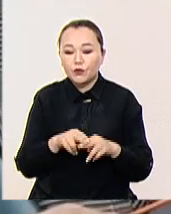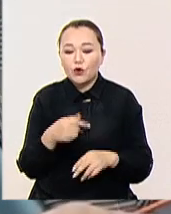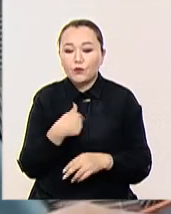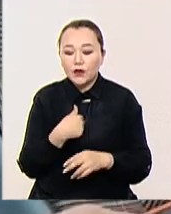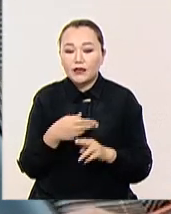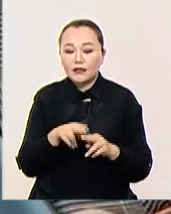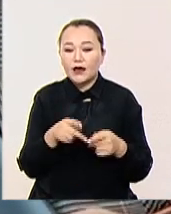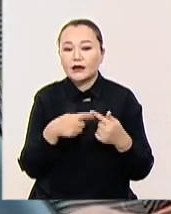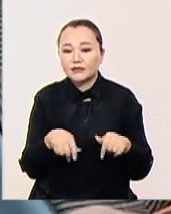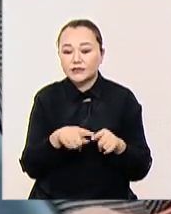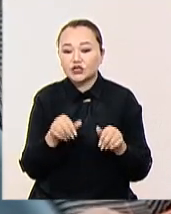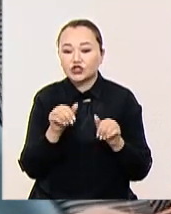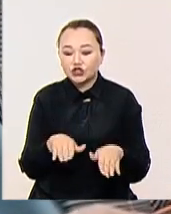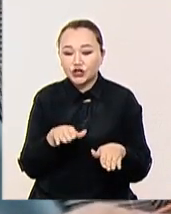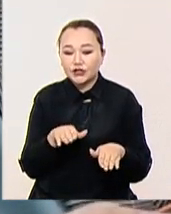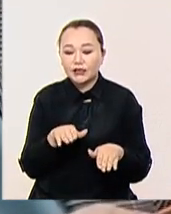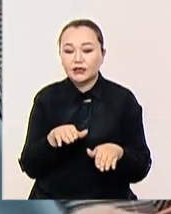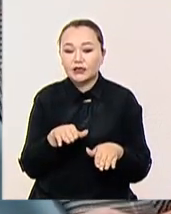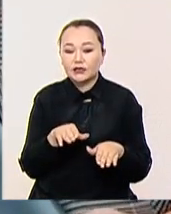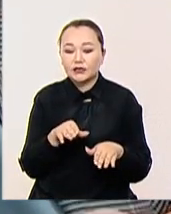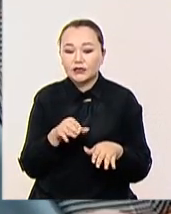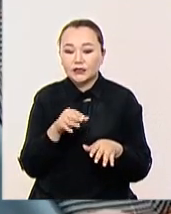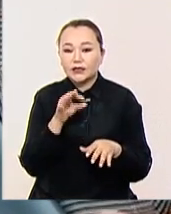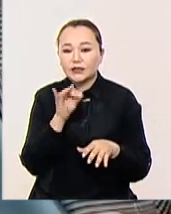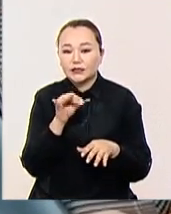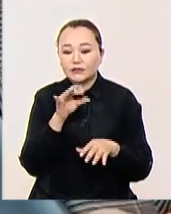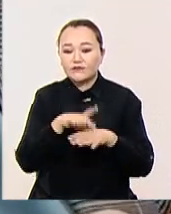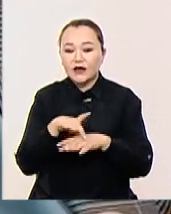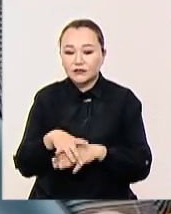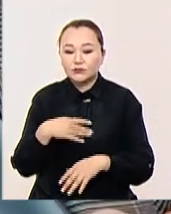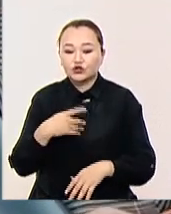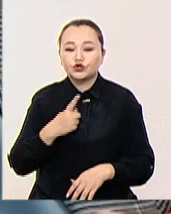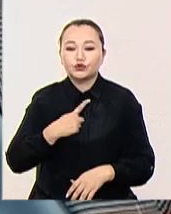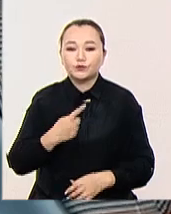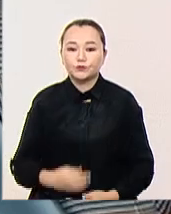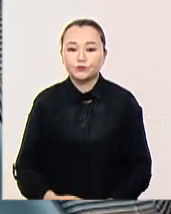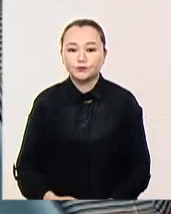біз сол ұйымның шешімін және де деректерін күтіп отырмыз.